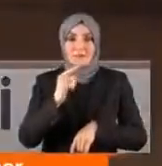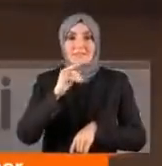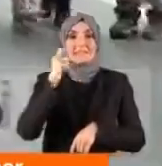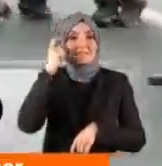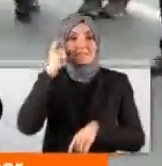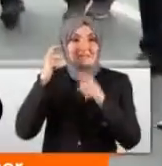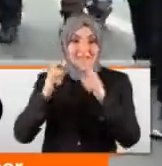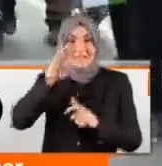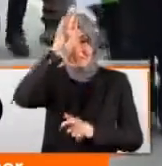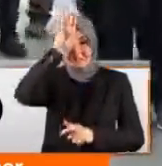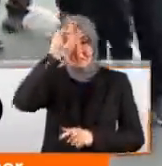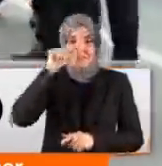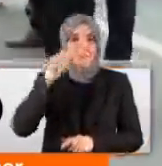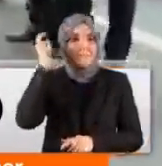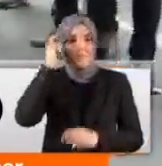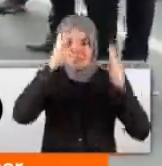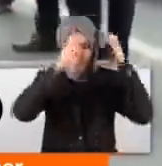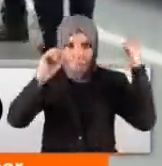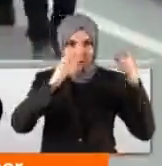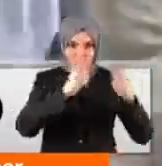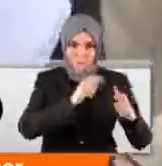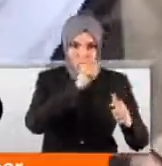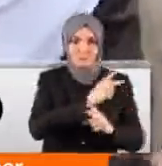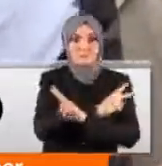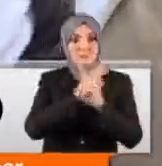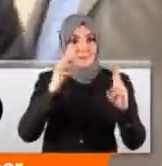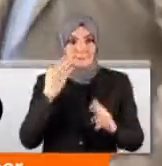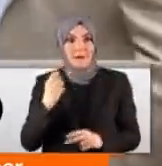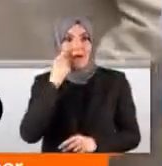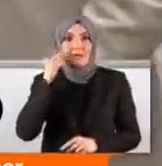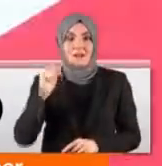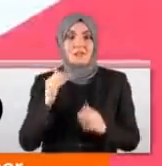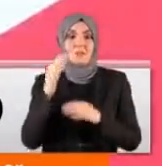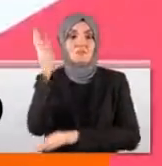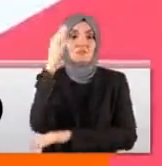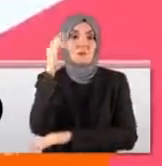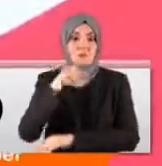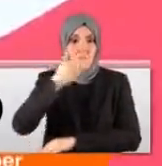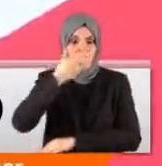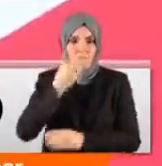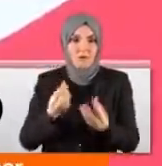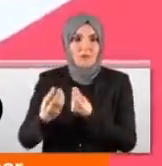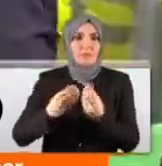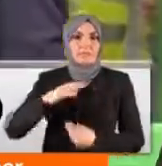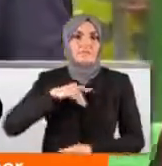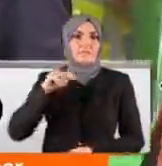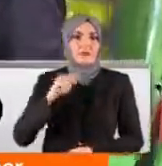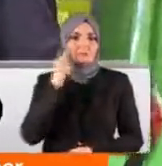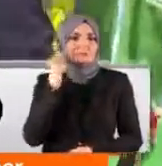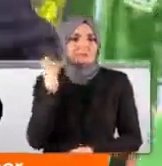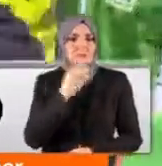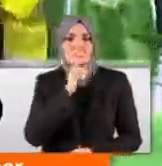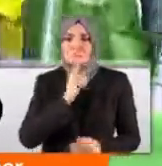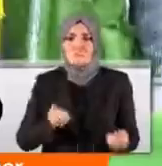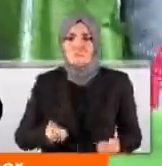Başkonsolosluğu'nun gün aydınlandığında ise Ankara'daki büyükelçiliği'nin önü oldukça hareketliydi yüzlerce kişi tepki için bir araya